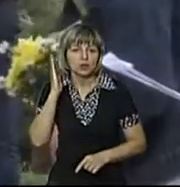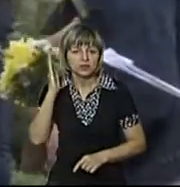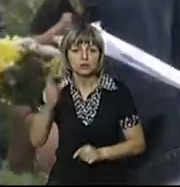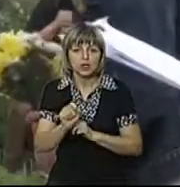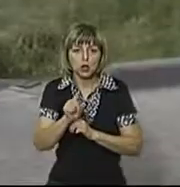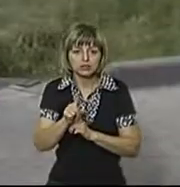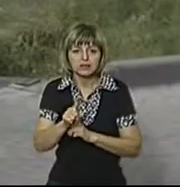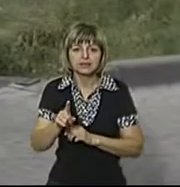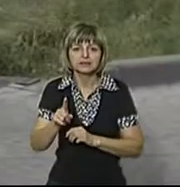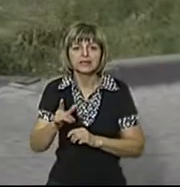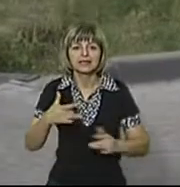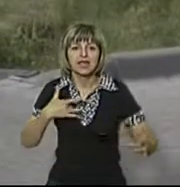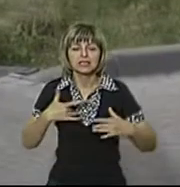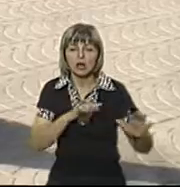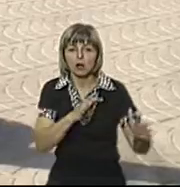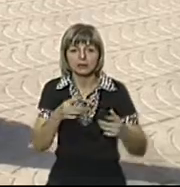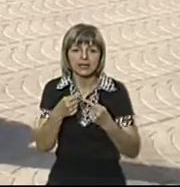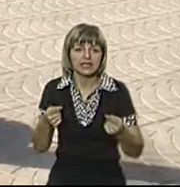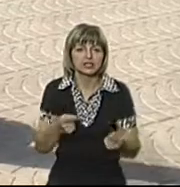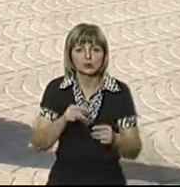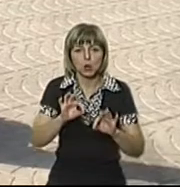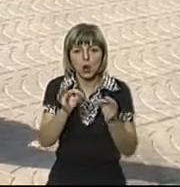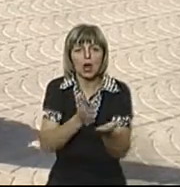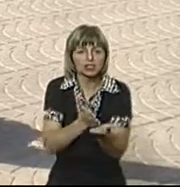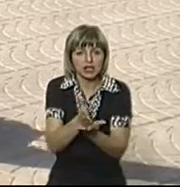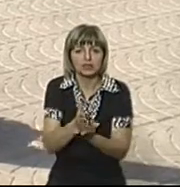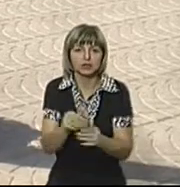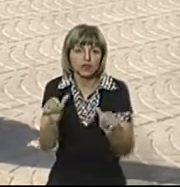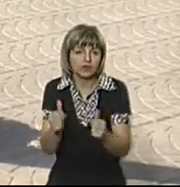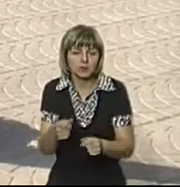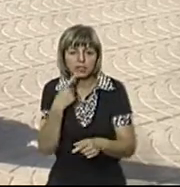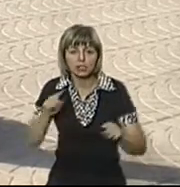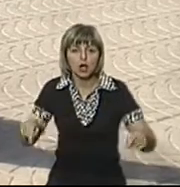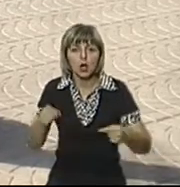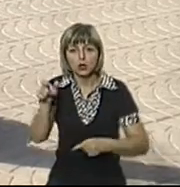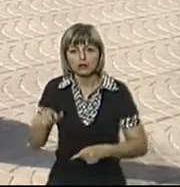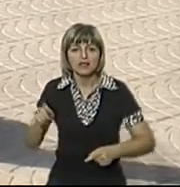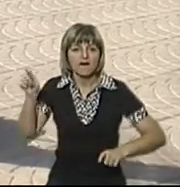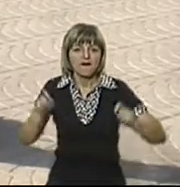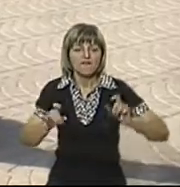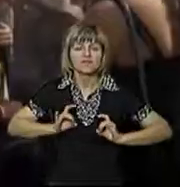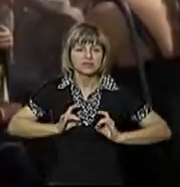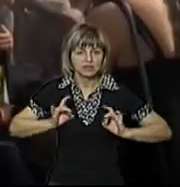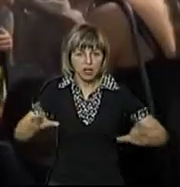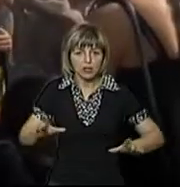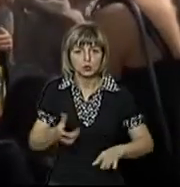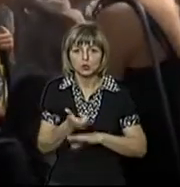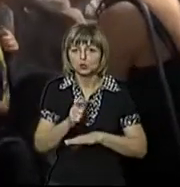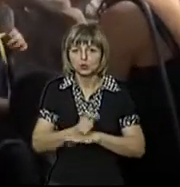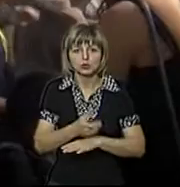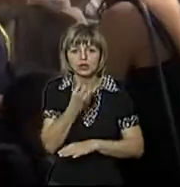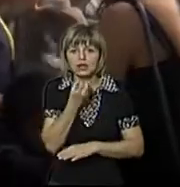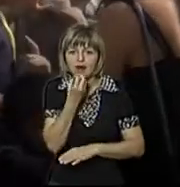відбудеться 11 театральних подій різного жанру та формату, каже організаторка фестивалю «Мандрівний вішак» Руслана Порицька. Дуже